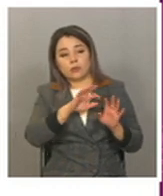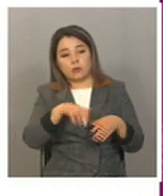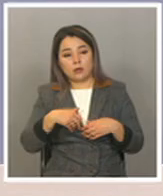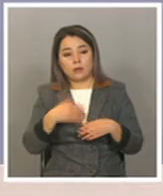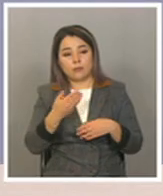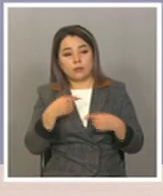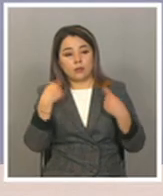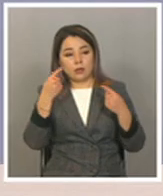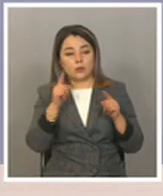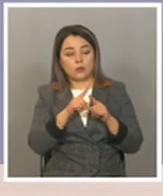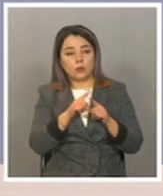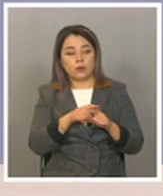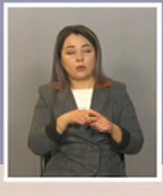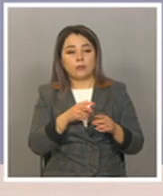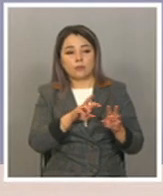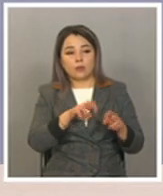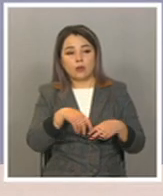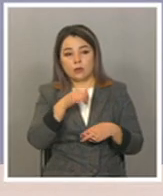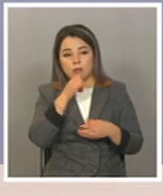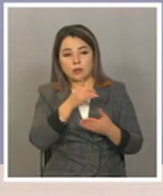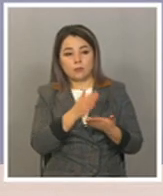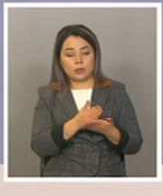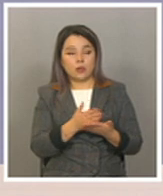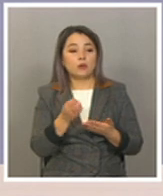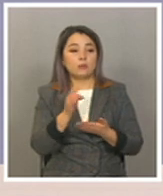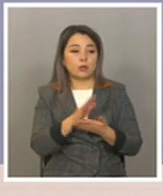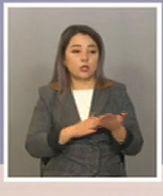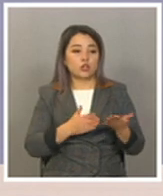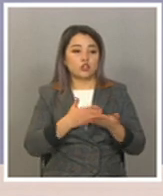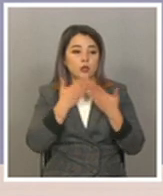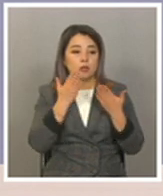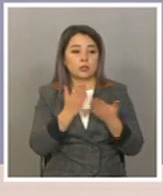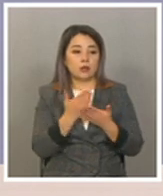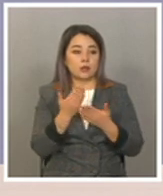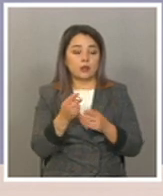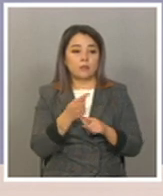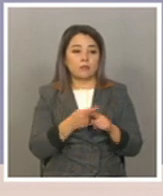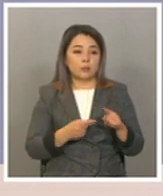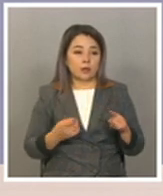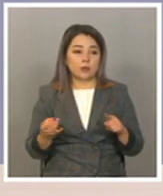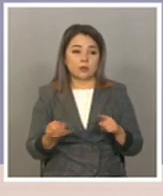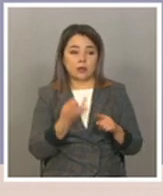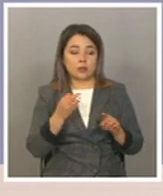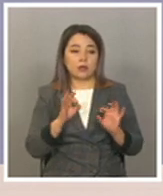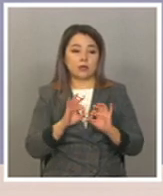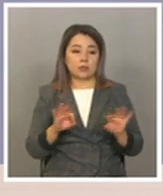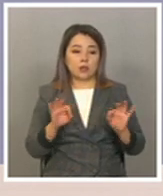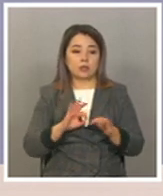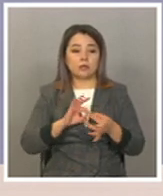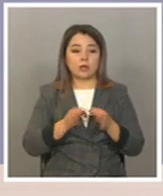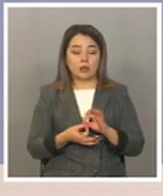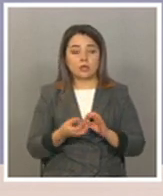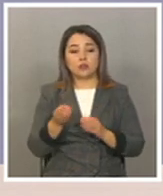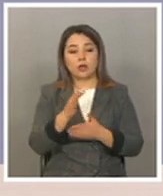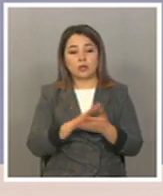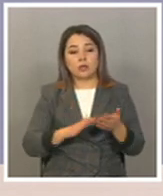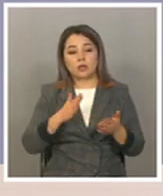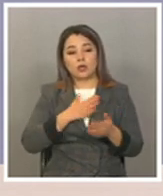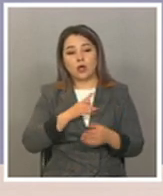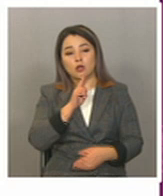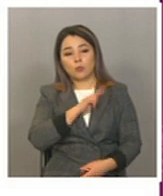ягнят. А теперь прочитаем продолжение этого фрагмента и проанализируем далее нашу